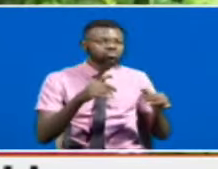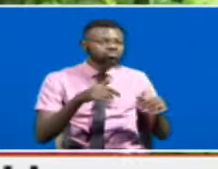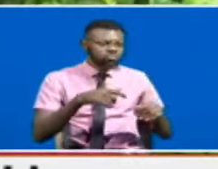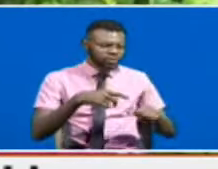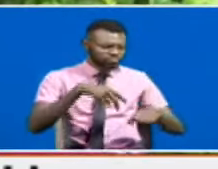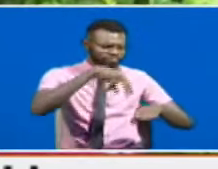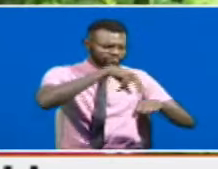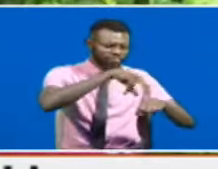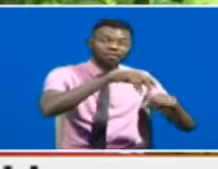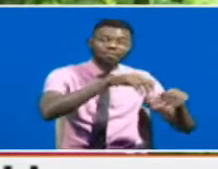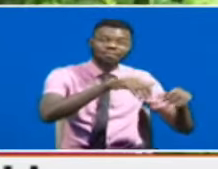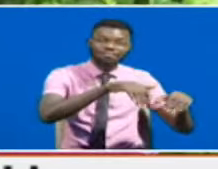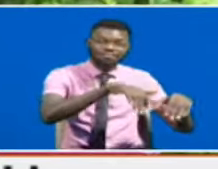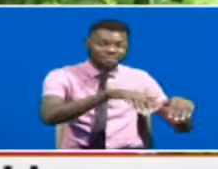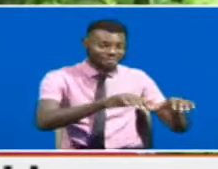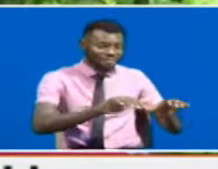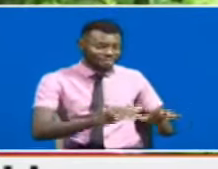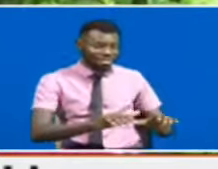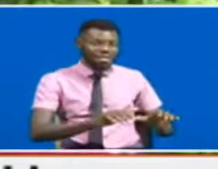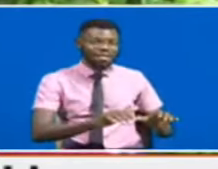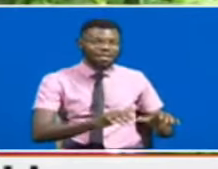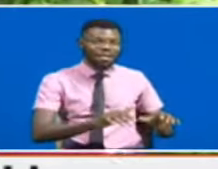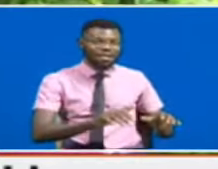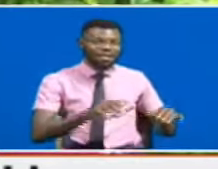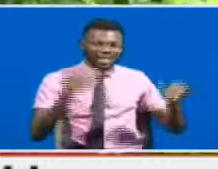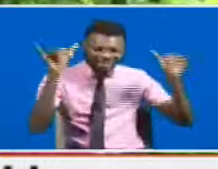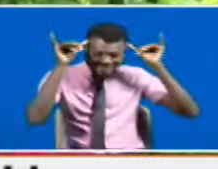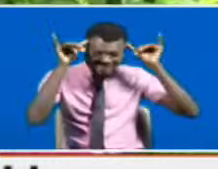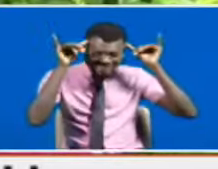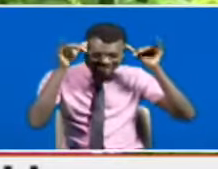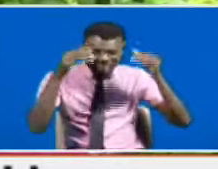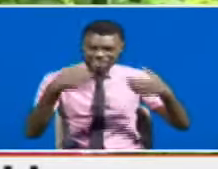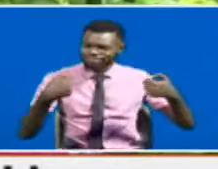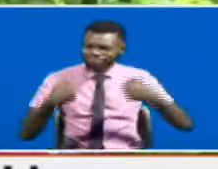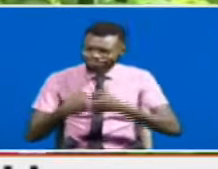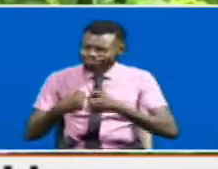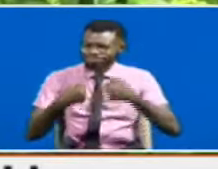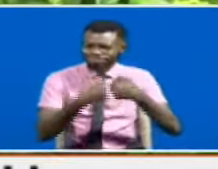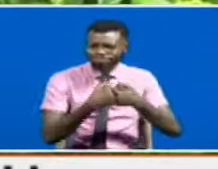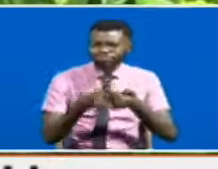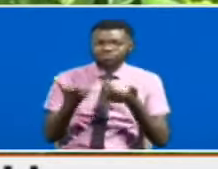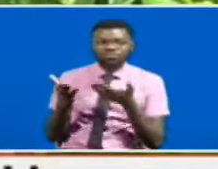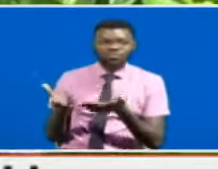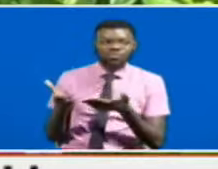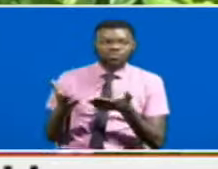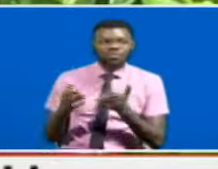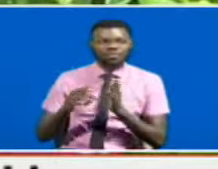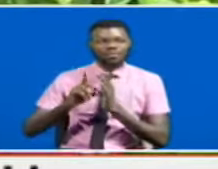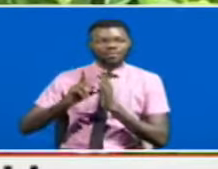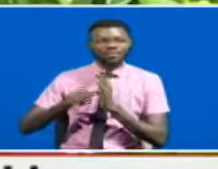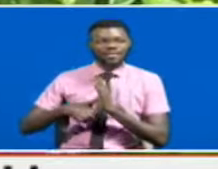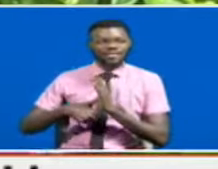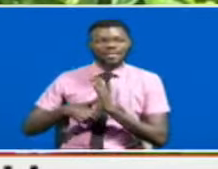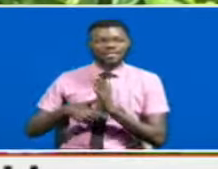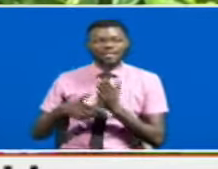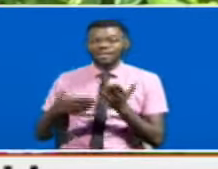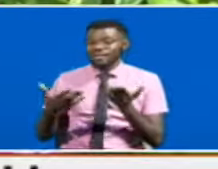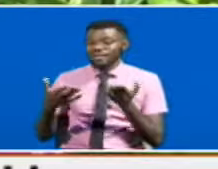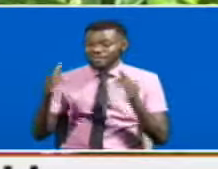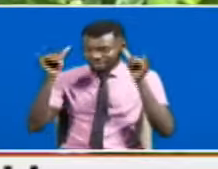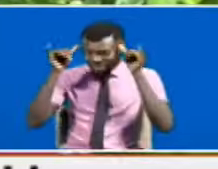zinalia. After hapo, unaweka kando, ingine nakuja hivo. At the end, tunaleta ng'ombe, zinapigania kwa hiyo